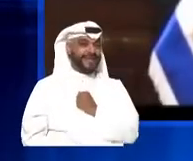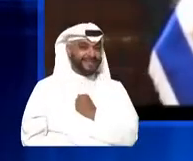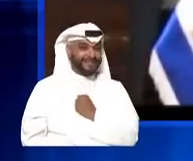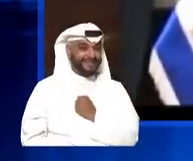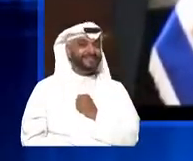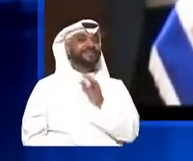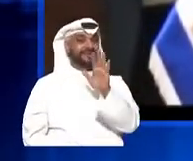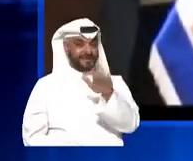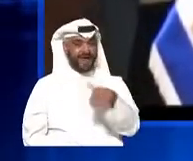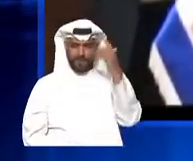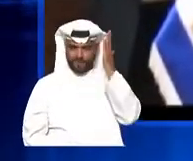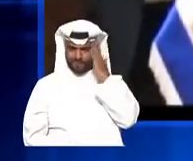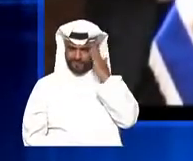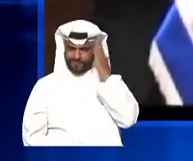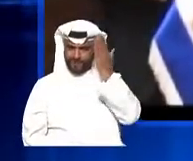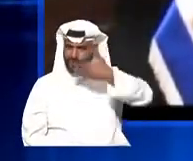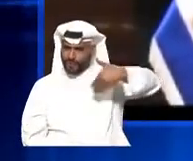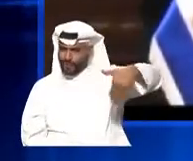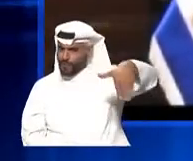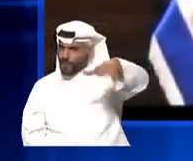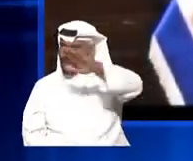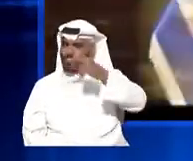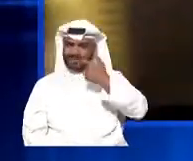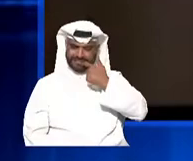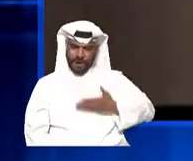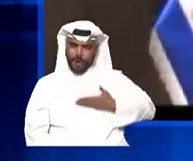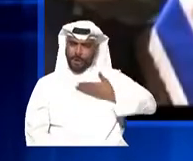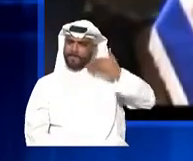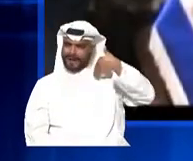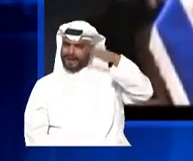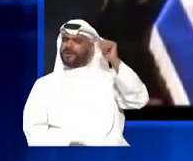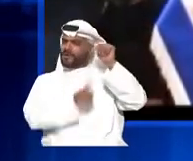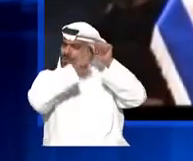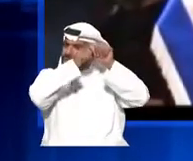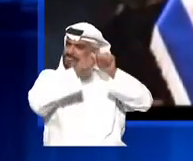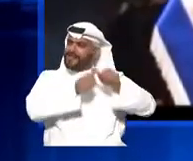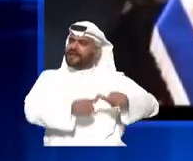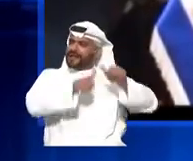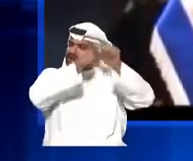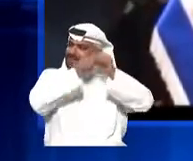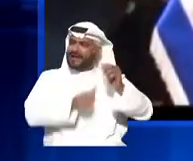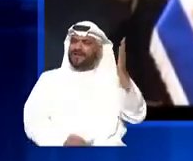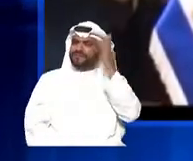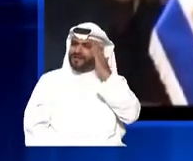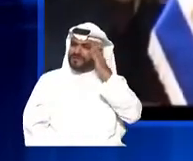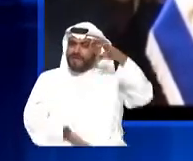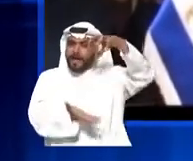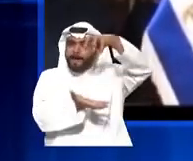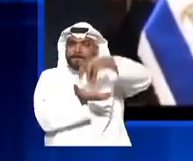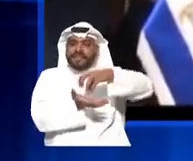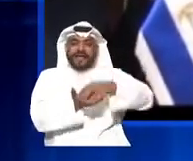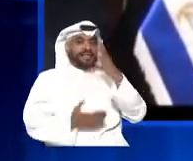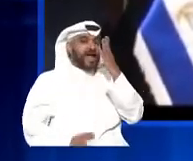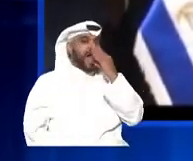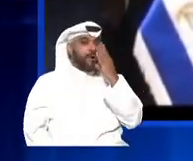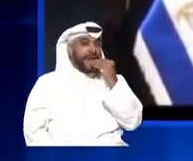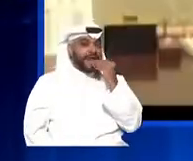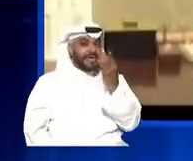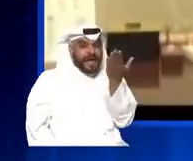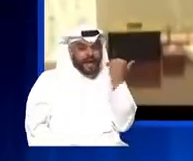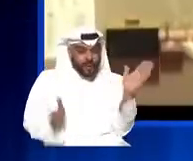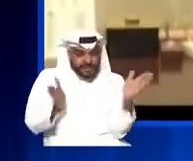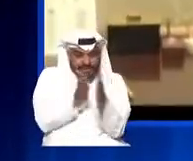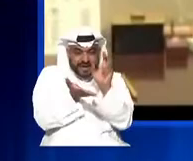أن الكل اللي جيلي على الأقل كانوا يعرفون أن مدينة حولي كانت قرية ثم أصبحت